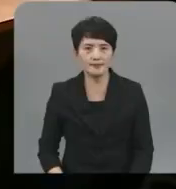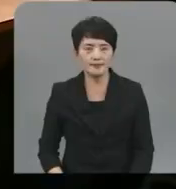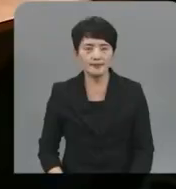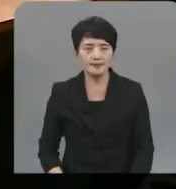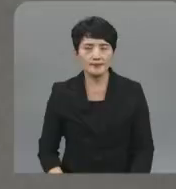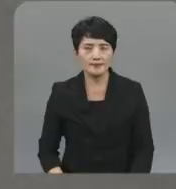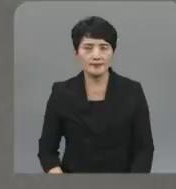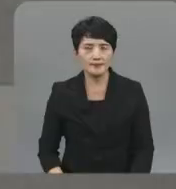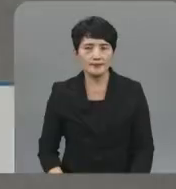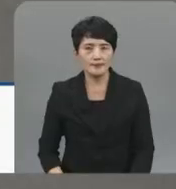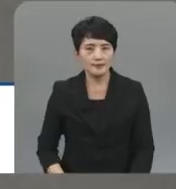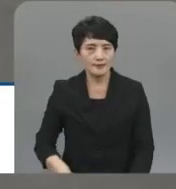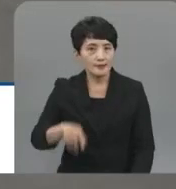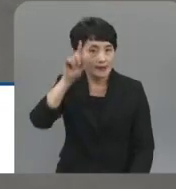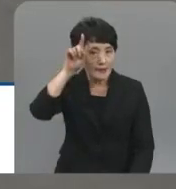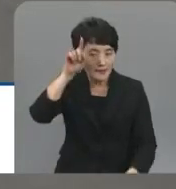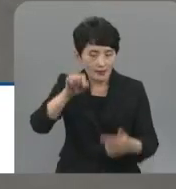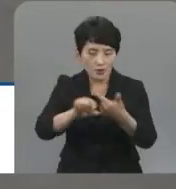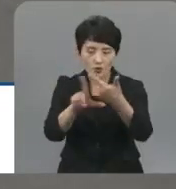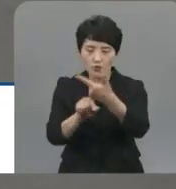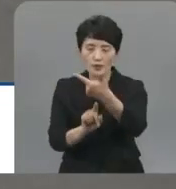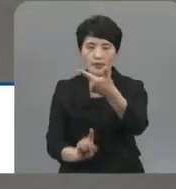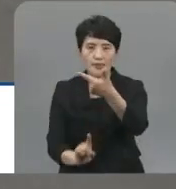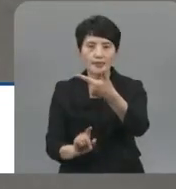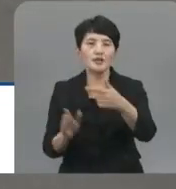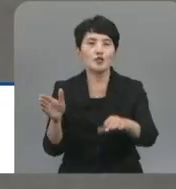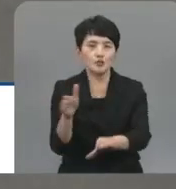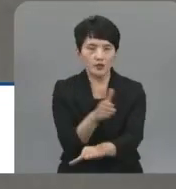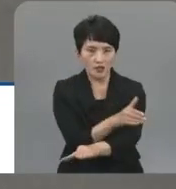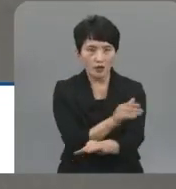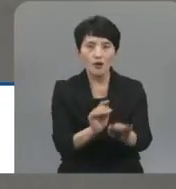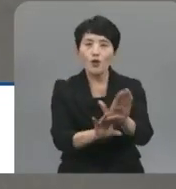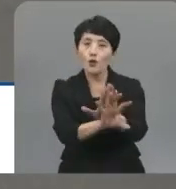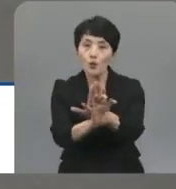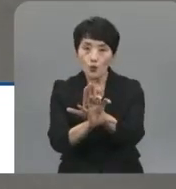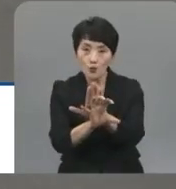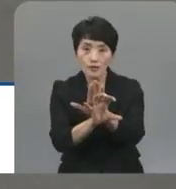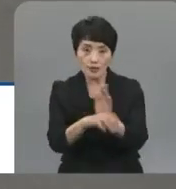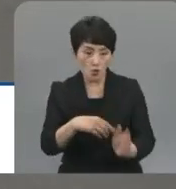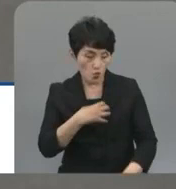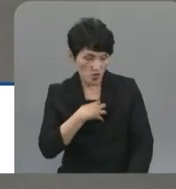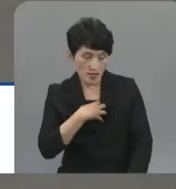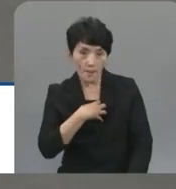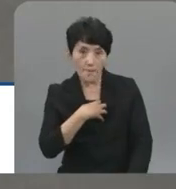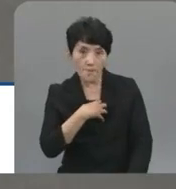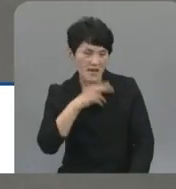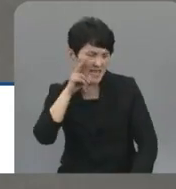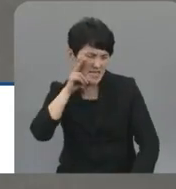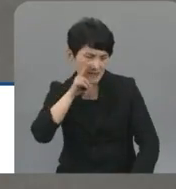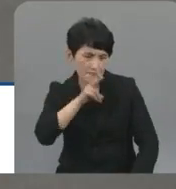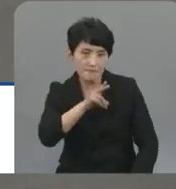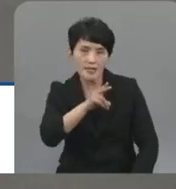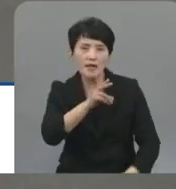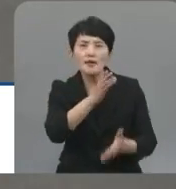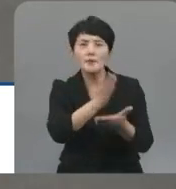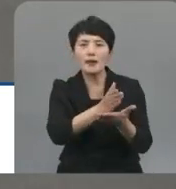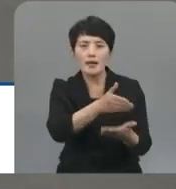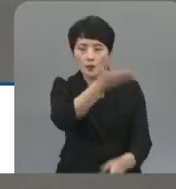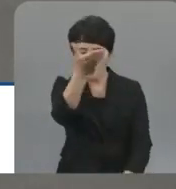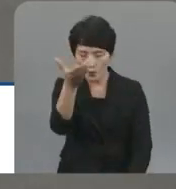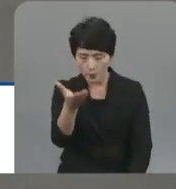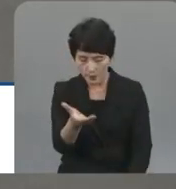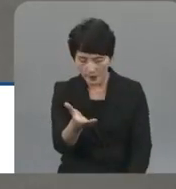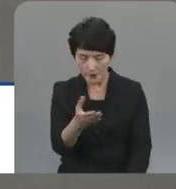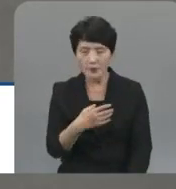được thành lập vào ngày 23 tháng 2 năm 2020 Nhằm ứng phó với đại dịch covid-19 bùng phát và chuẩn bị khép lại một hoạt động